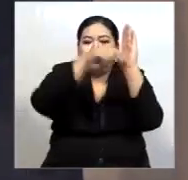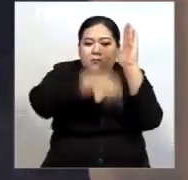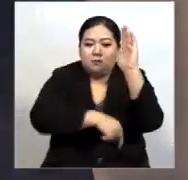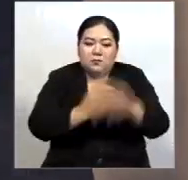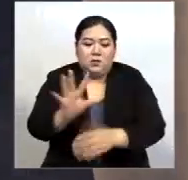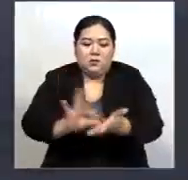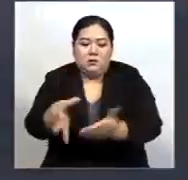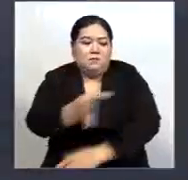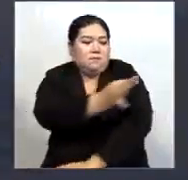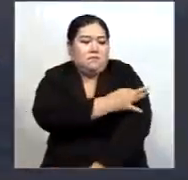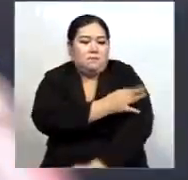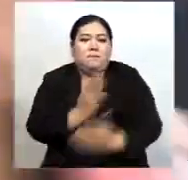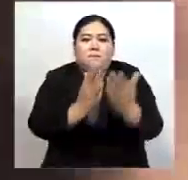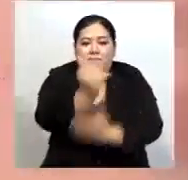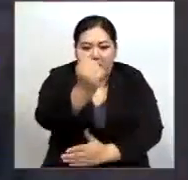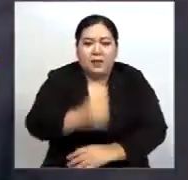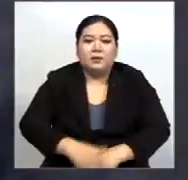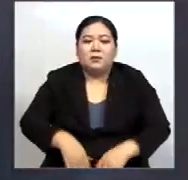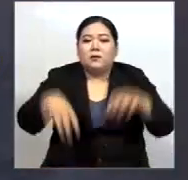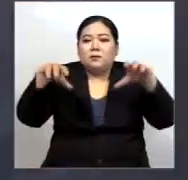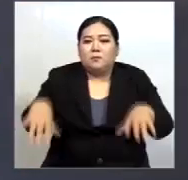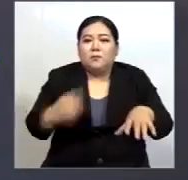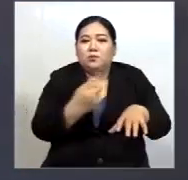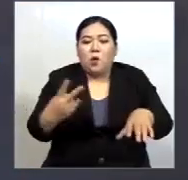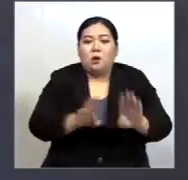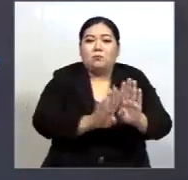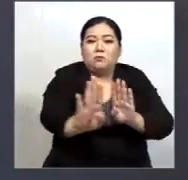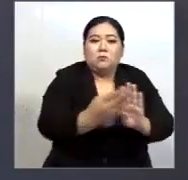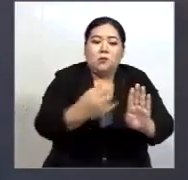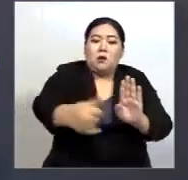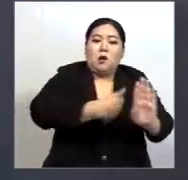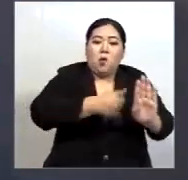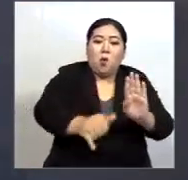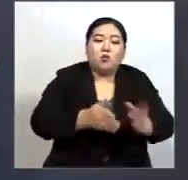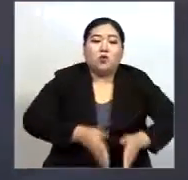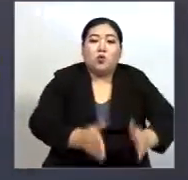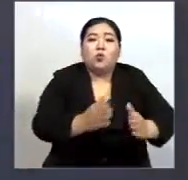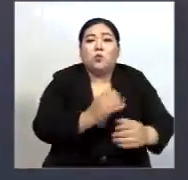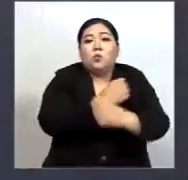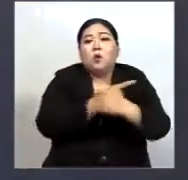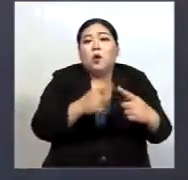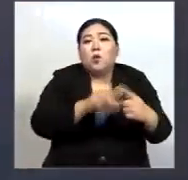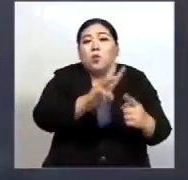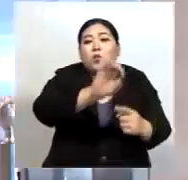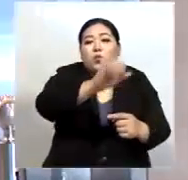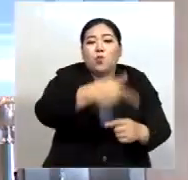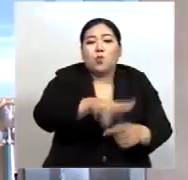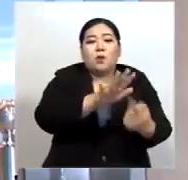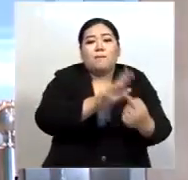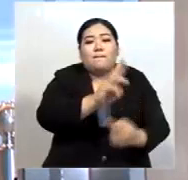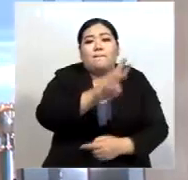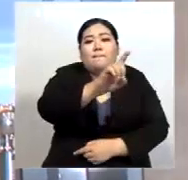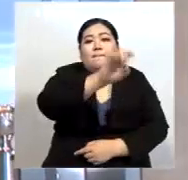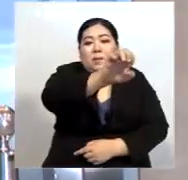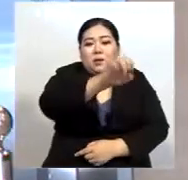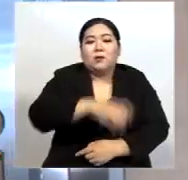การติดสติ๊กเกอร์ผู้ผ่านด่านตรวจบริเวณ2จุดหลักนะครับที่ทางเข้าออกบริเวณถนนวิภาวดีรังสิตและซอยเฉยพ่วงนะครับเพ